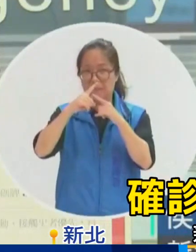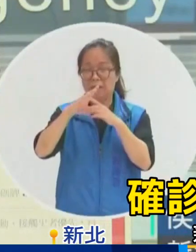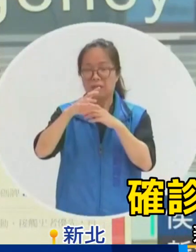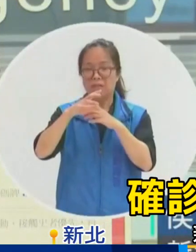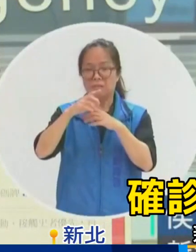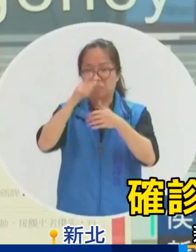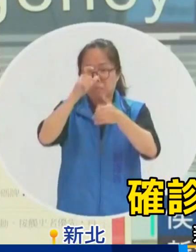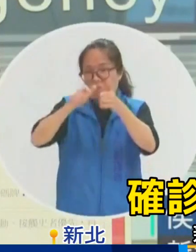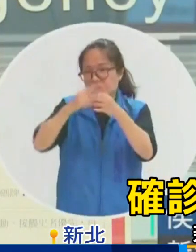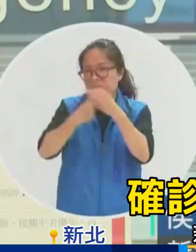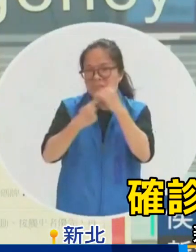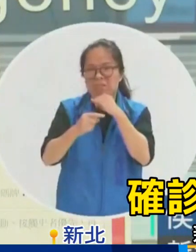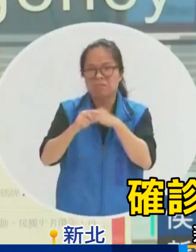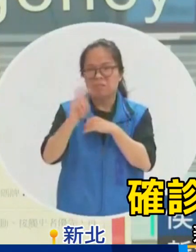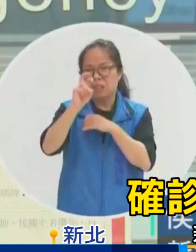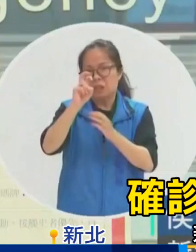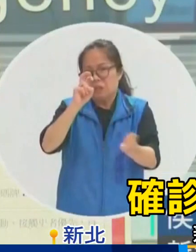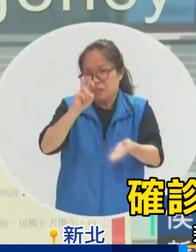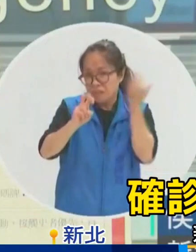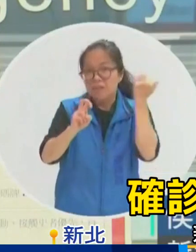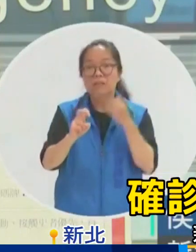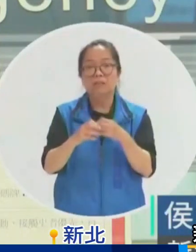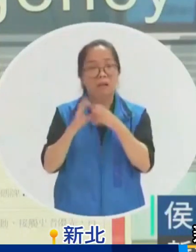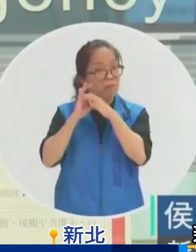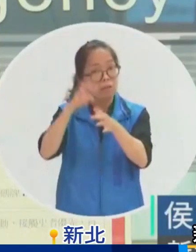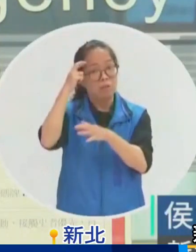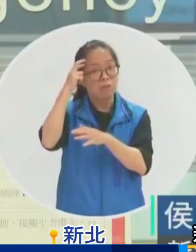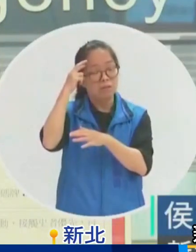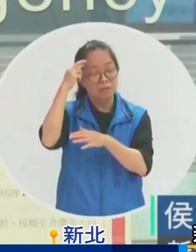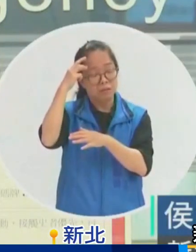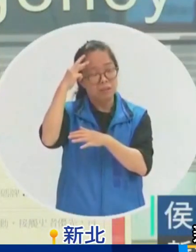个案都超过20例，连续3天。